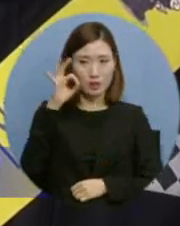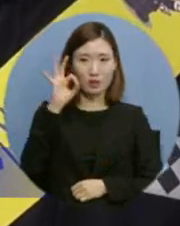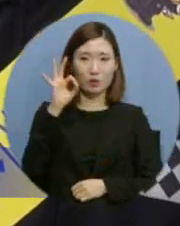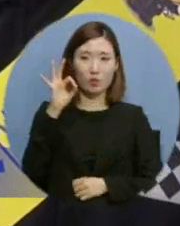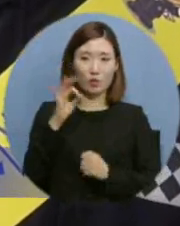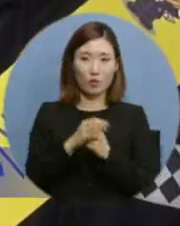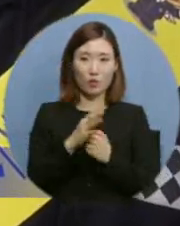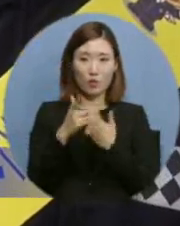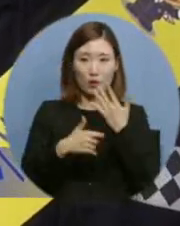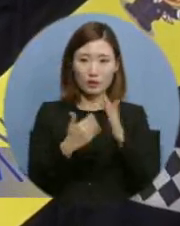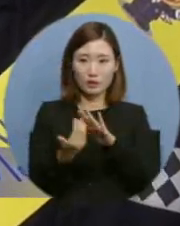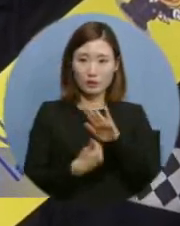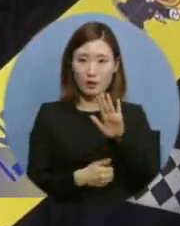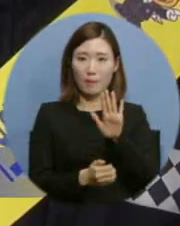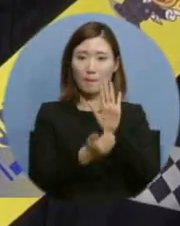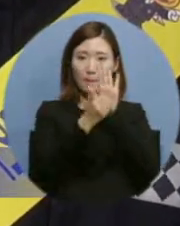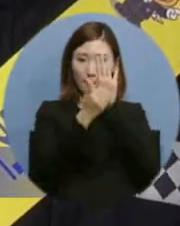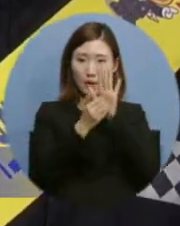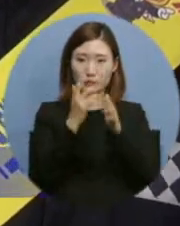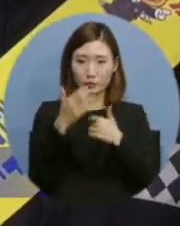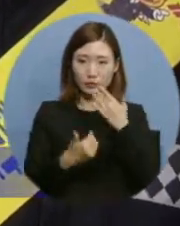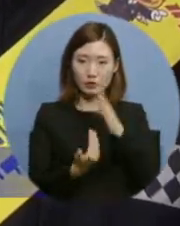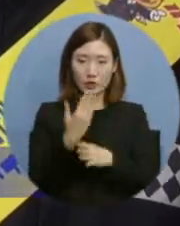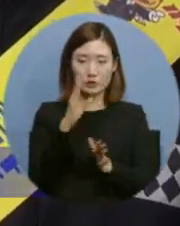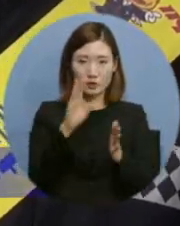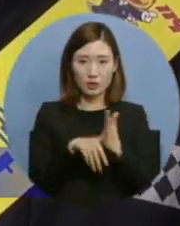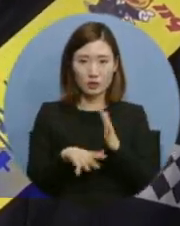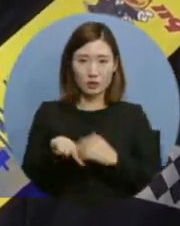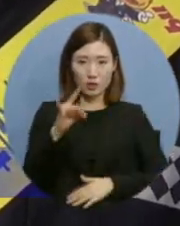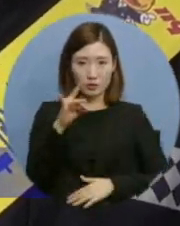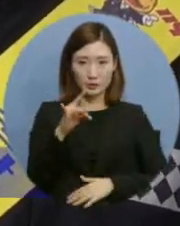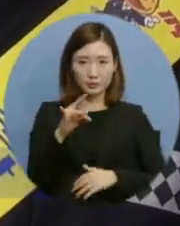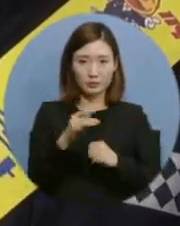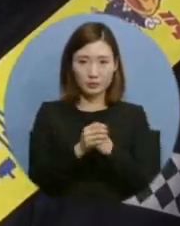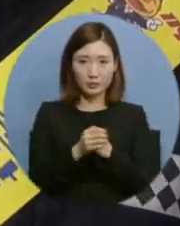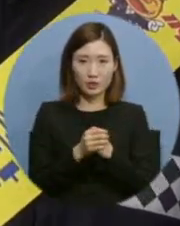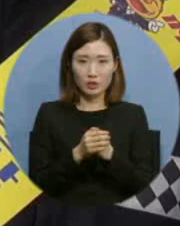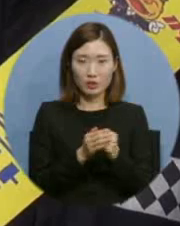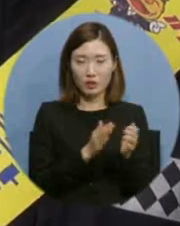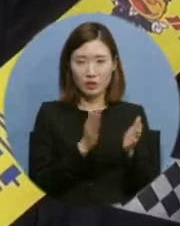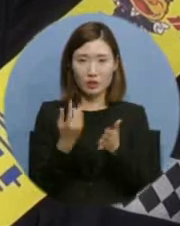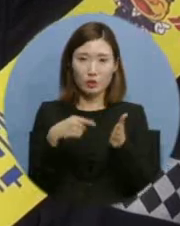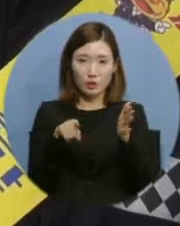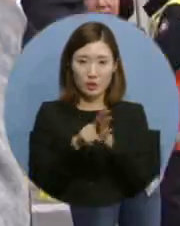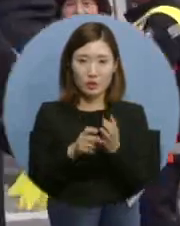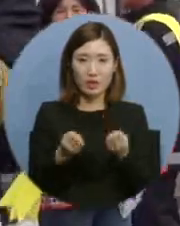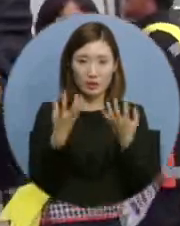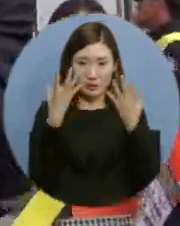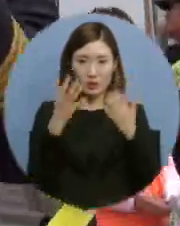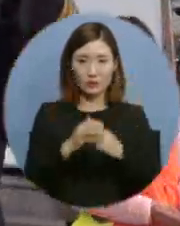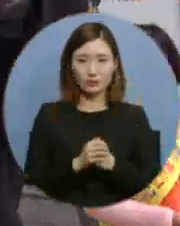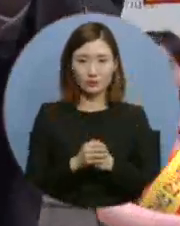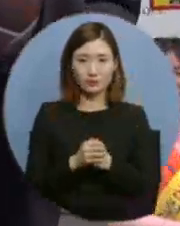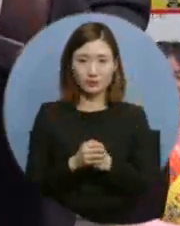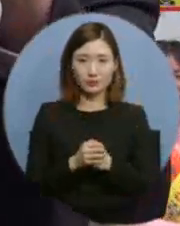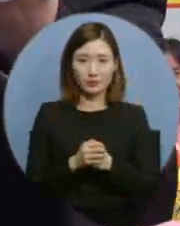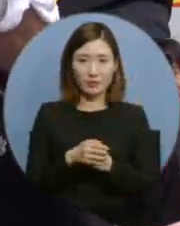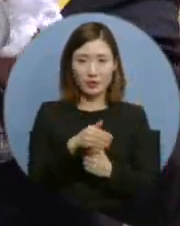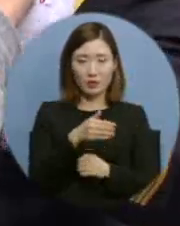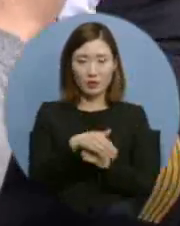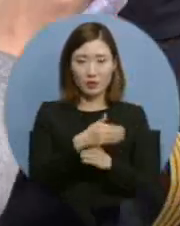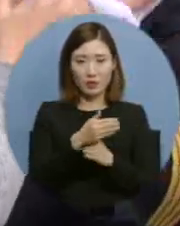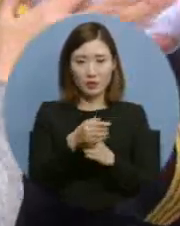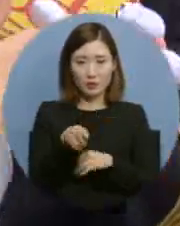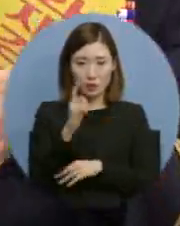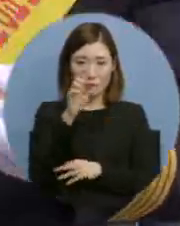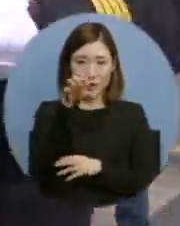이제 화재를 예방하고 불이 났을 때 초기에 대응할 수 있는 그런 안전시설을 고취하고자 이런 행사를 벌이게 됐습니다. 강동소방서는